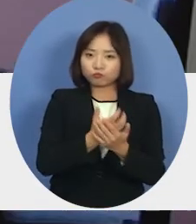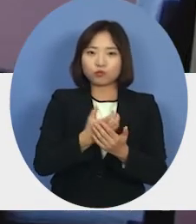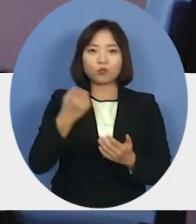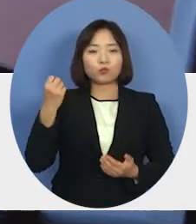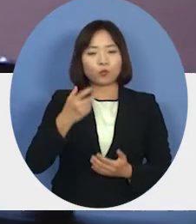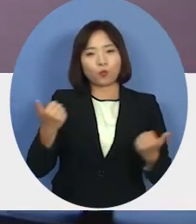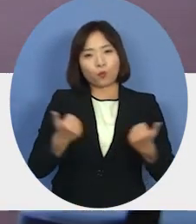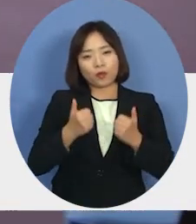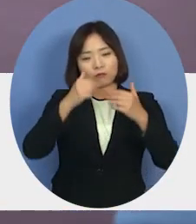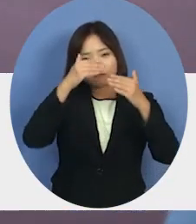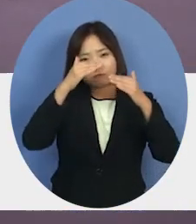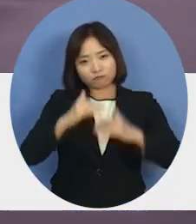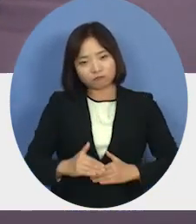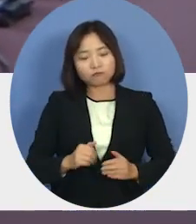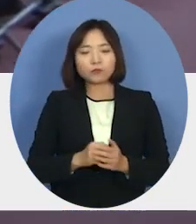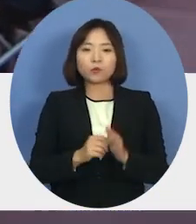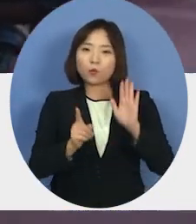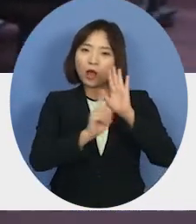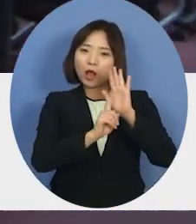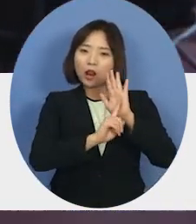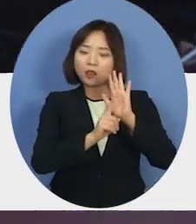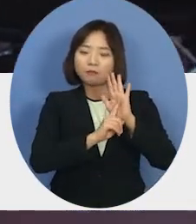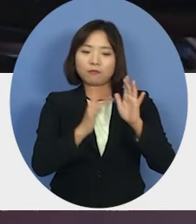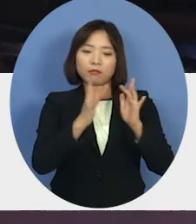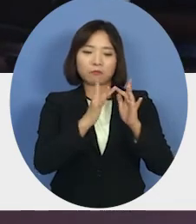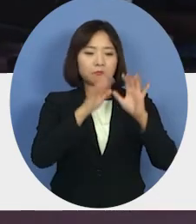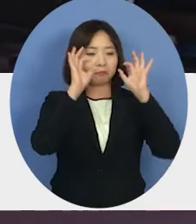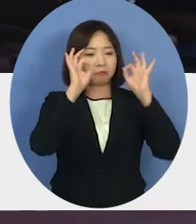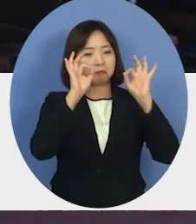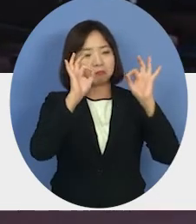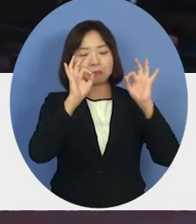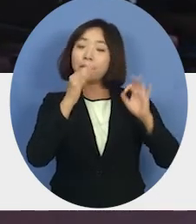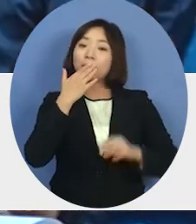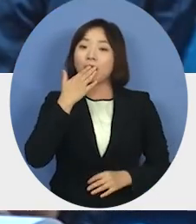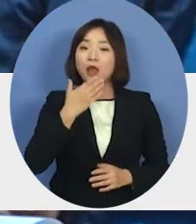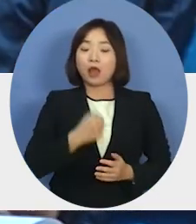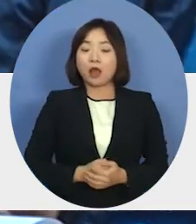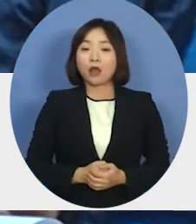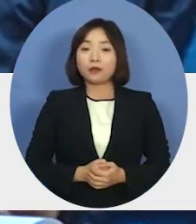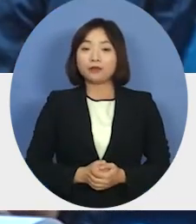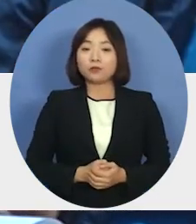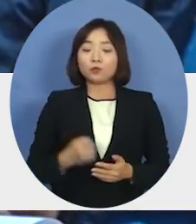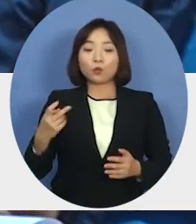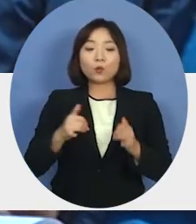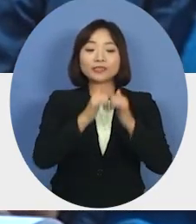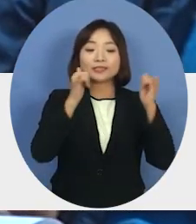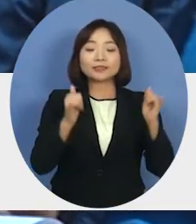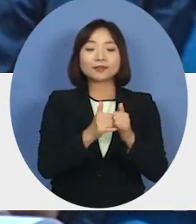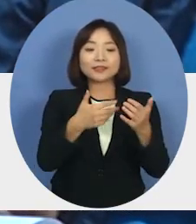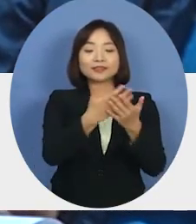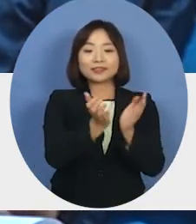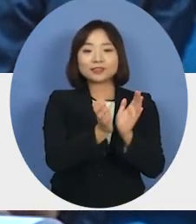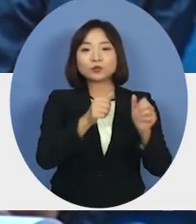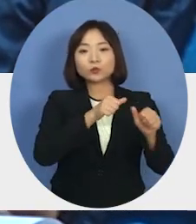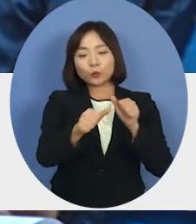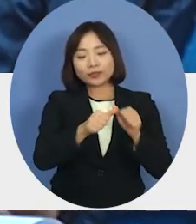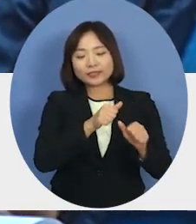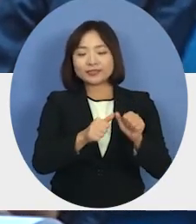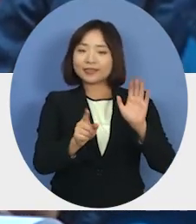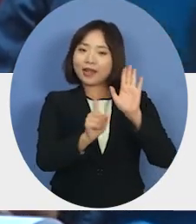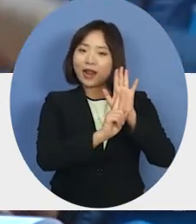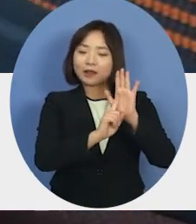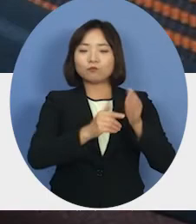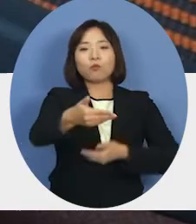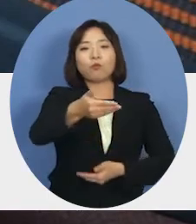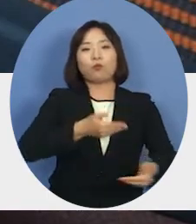회의 일정 알림 사항 등을 온라인을 통해 수신 확인할 수 있으며 특히 사회단체에 소식 알림 사항 등을